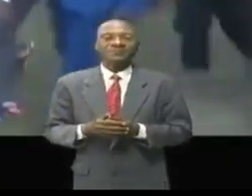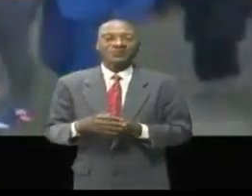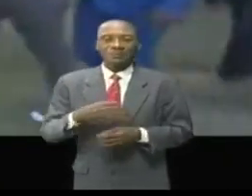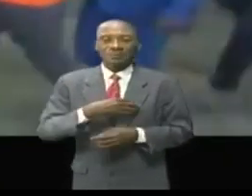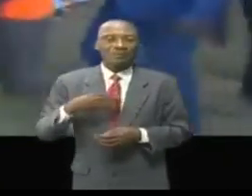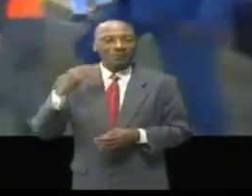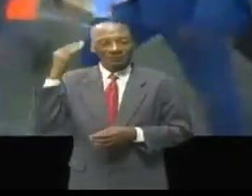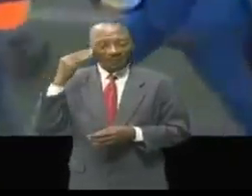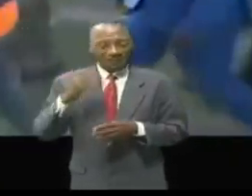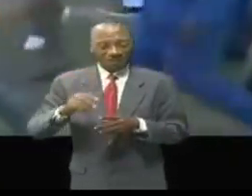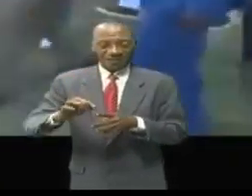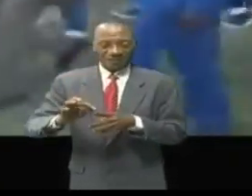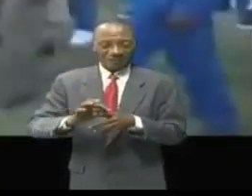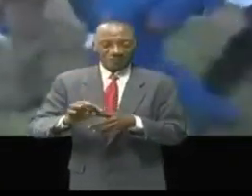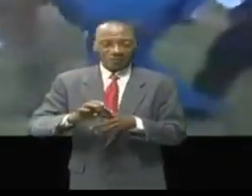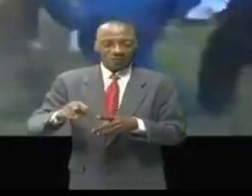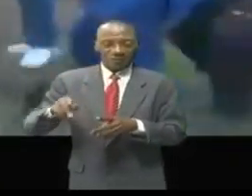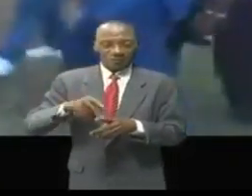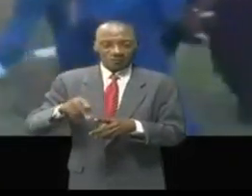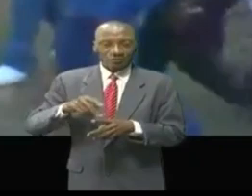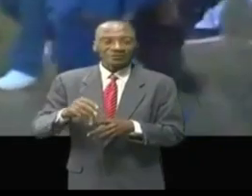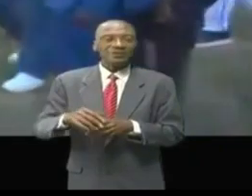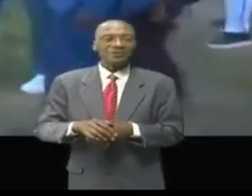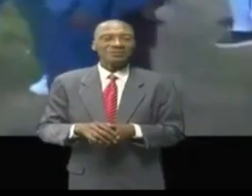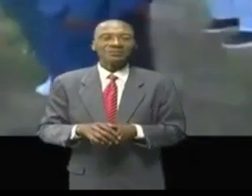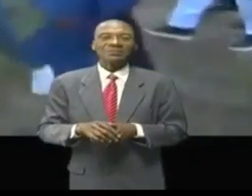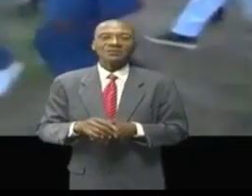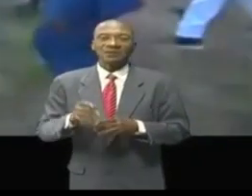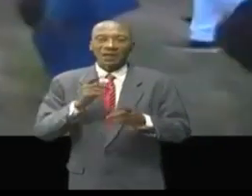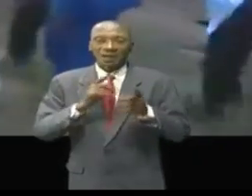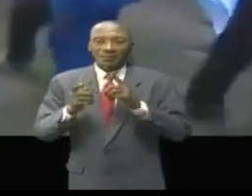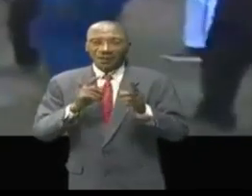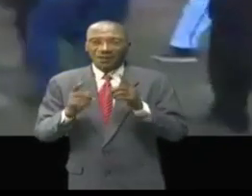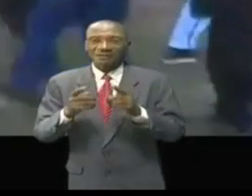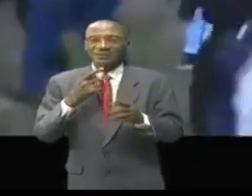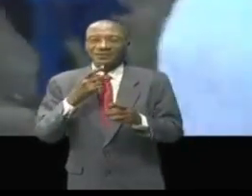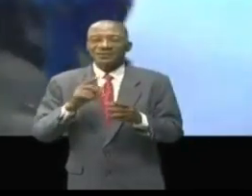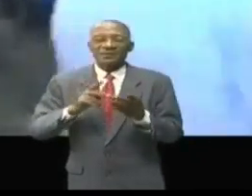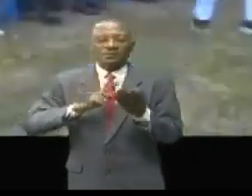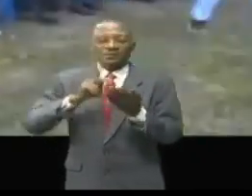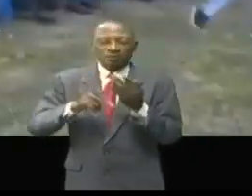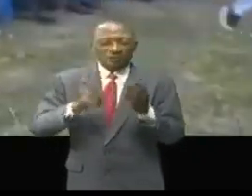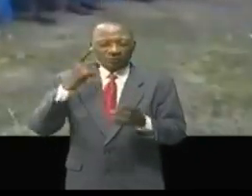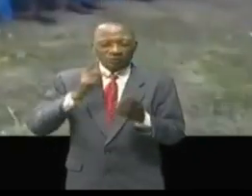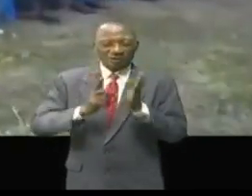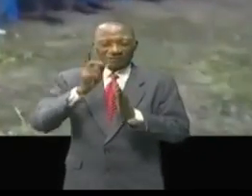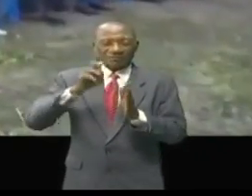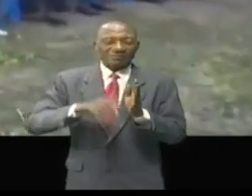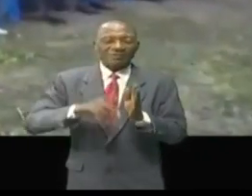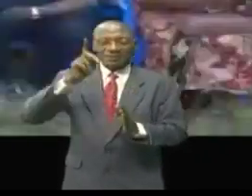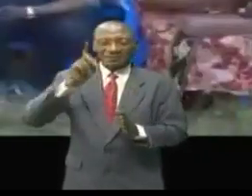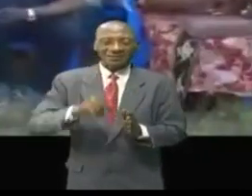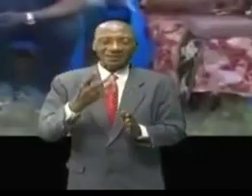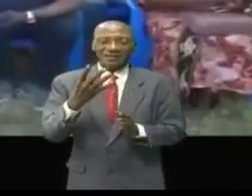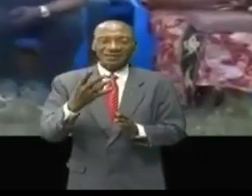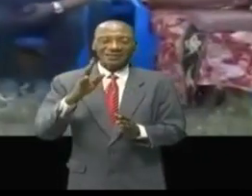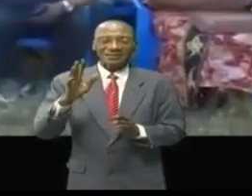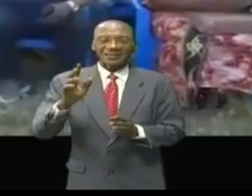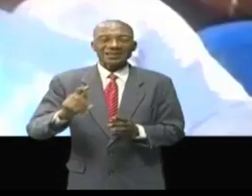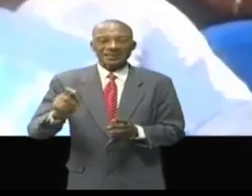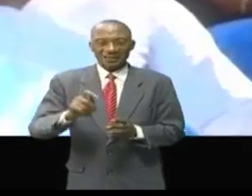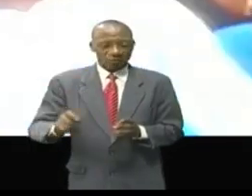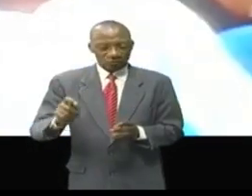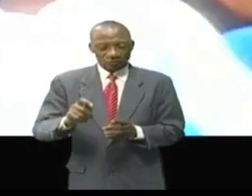de la formation professionnelle a insisté sur l'appropriation du programme des 145 territoires dans lesquels le chef de l'État fait